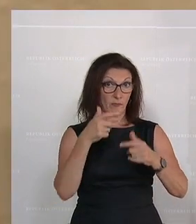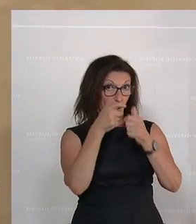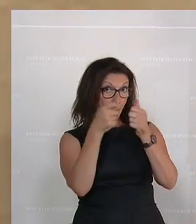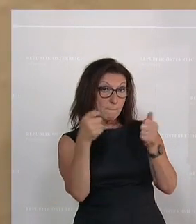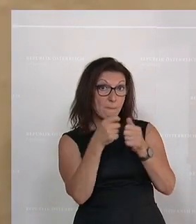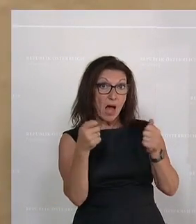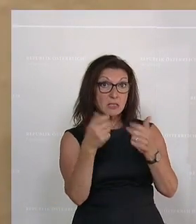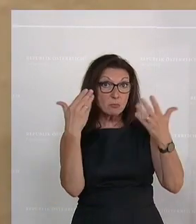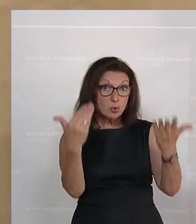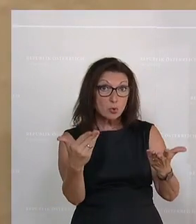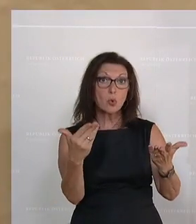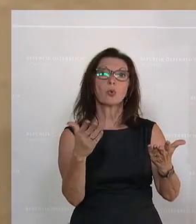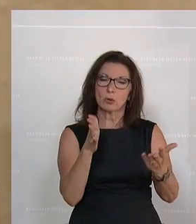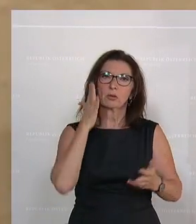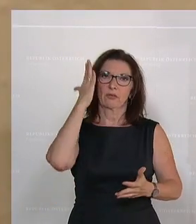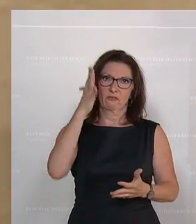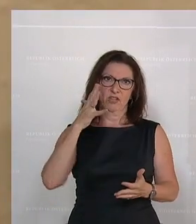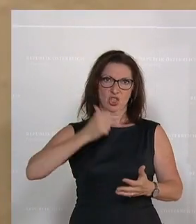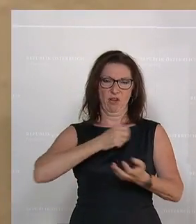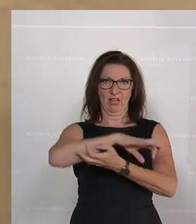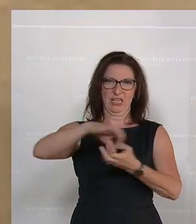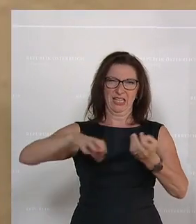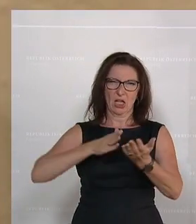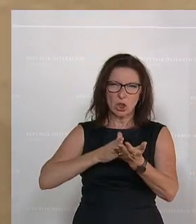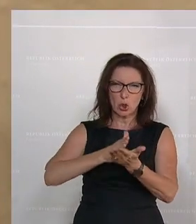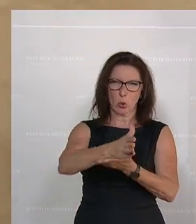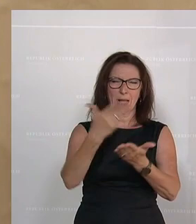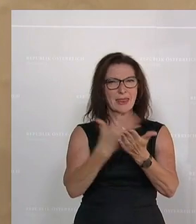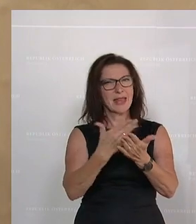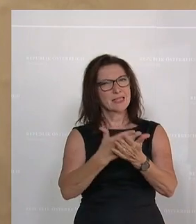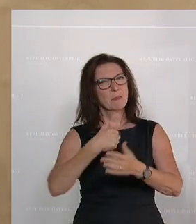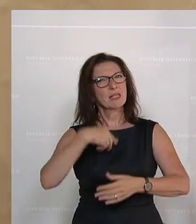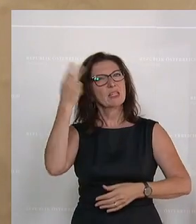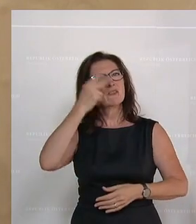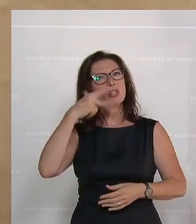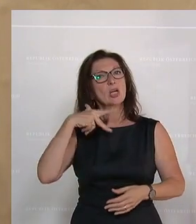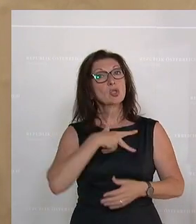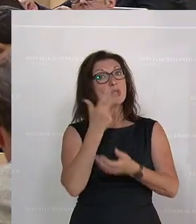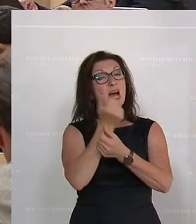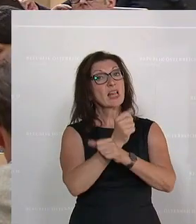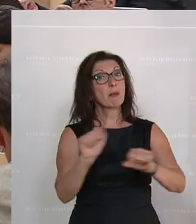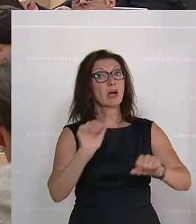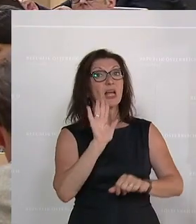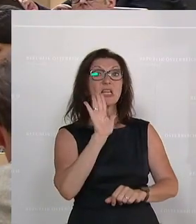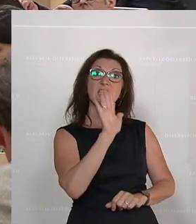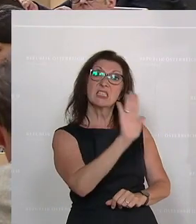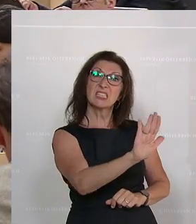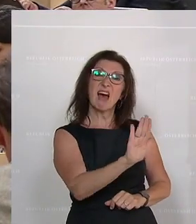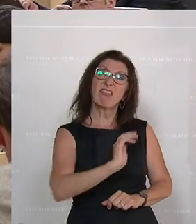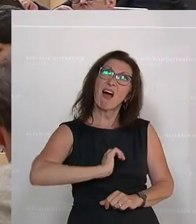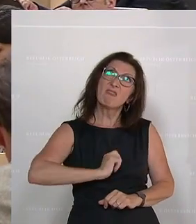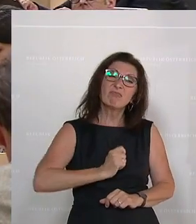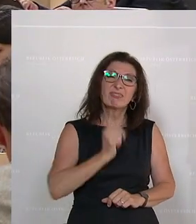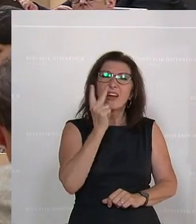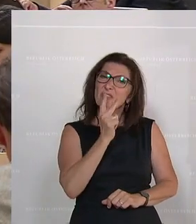gut durch die krise kommen aus dem grund verstehe ich die haltung der sozialdemokratie nicht wirklich herr kollege